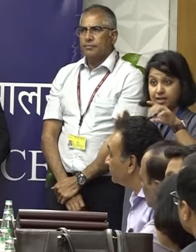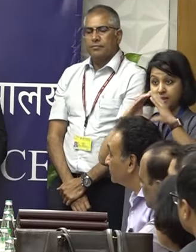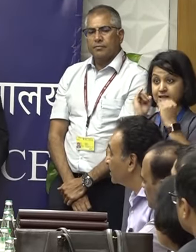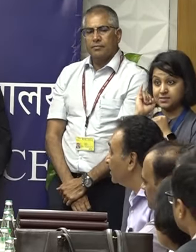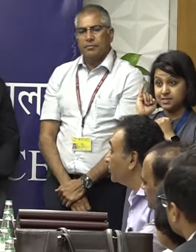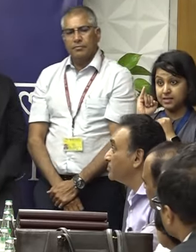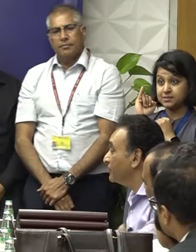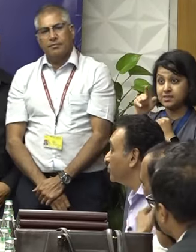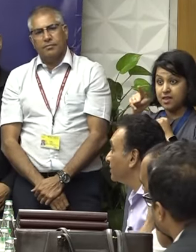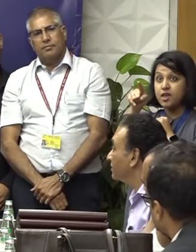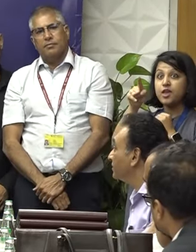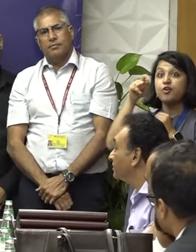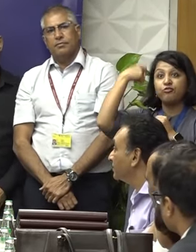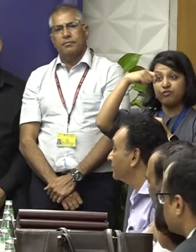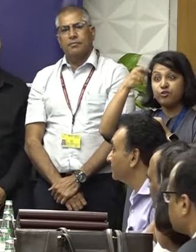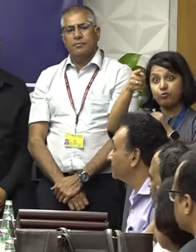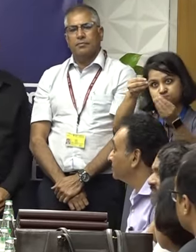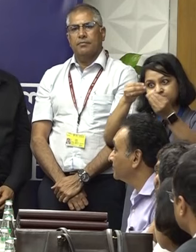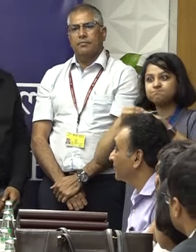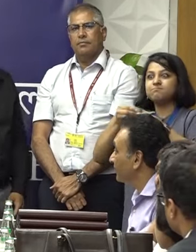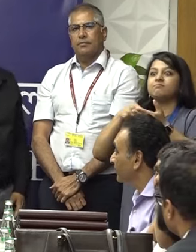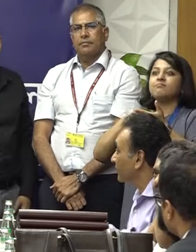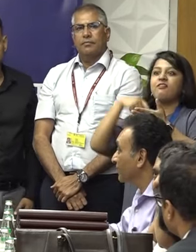लिए साइन लैंग्वेज में वीडियो बना के दे रहा है।